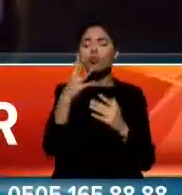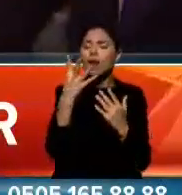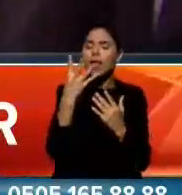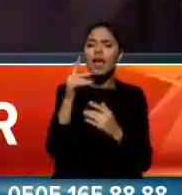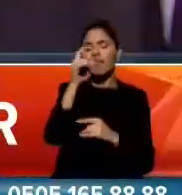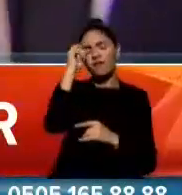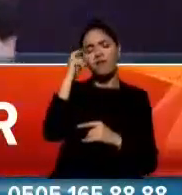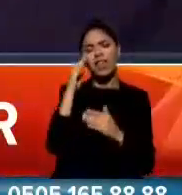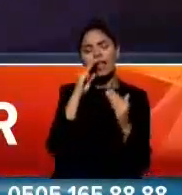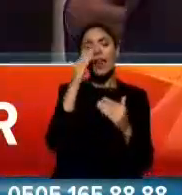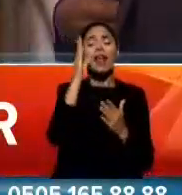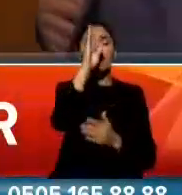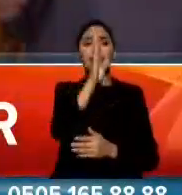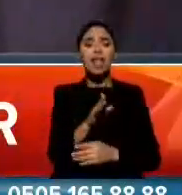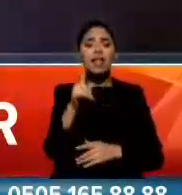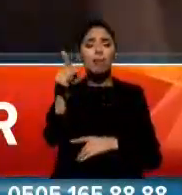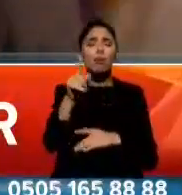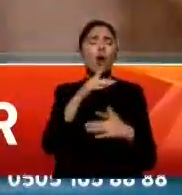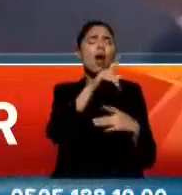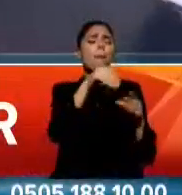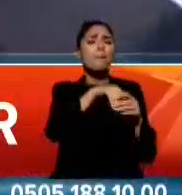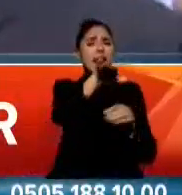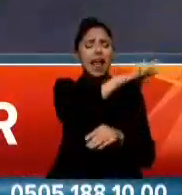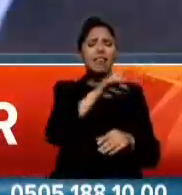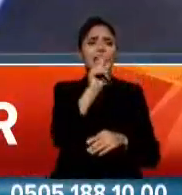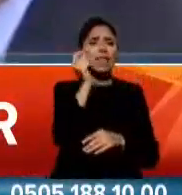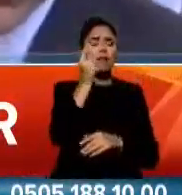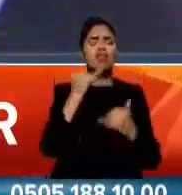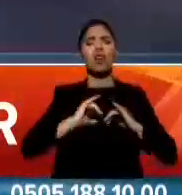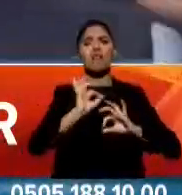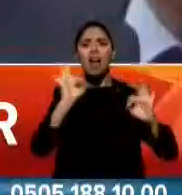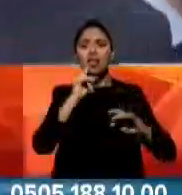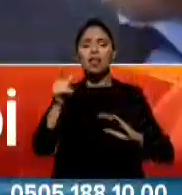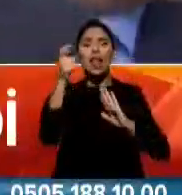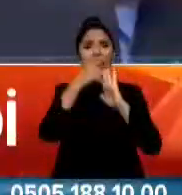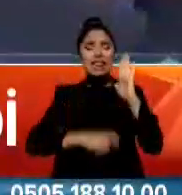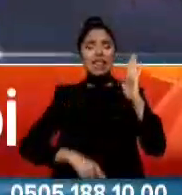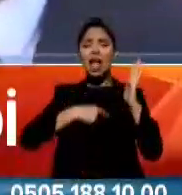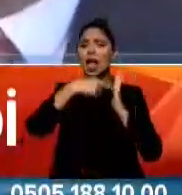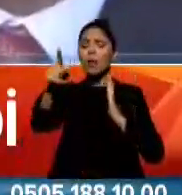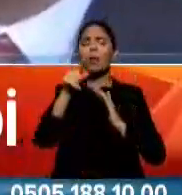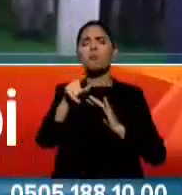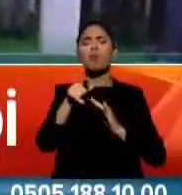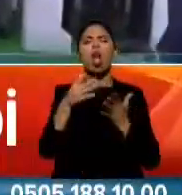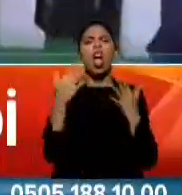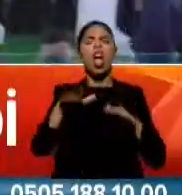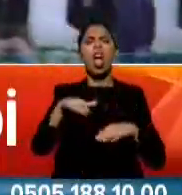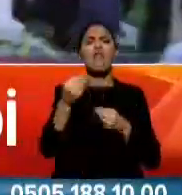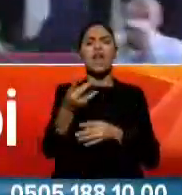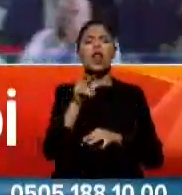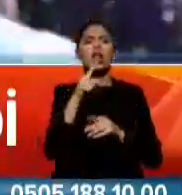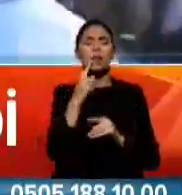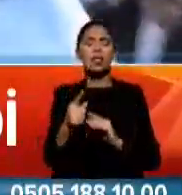netti. Vekiller Akşener'e rahatsızlıklarını iletip listede isimlerin üzerinin çizilmesi itibarsızlaştırmak anlamına gelir. Bu